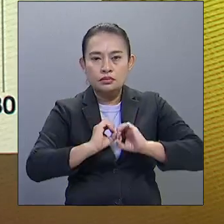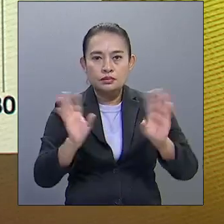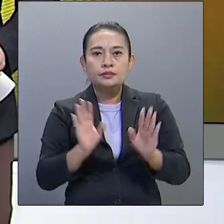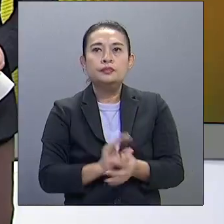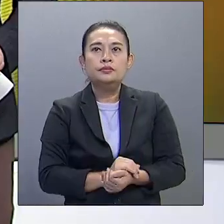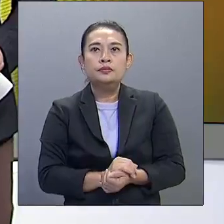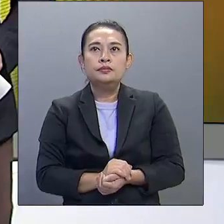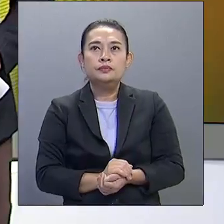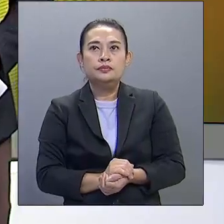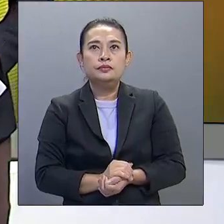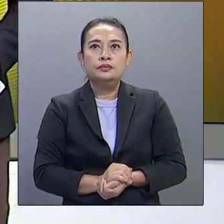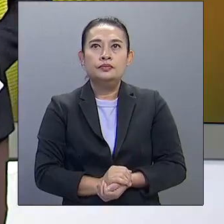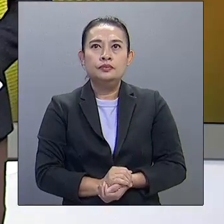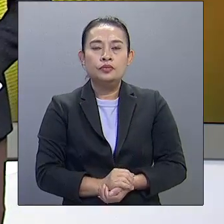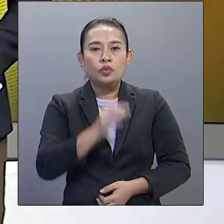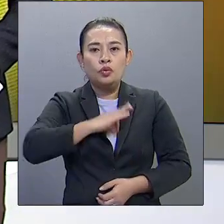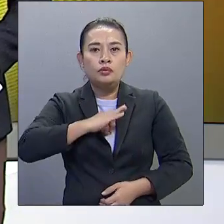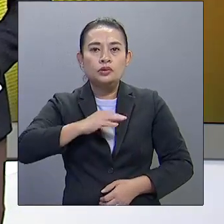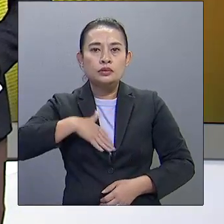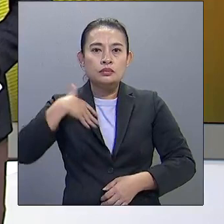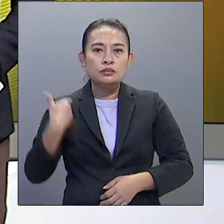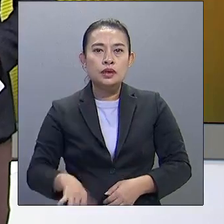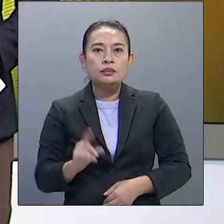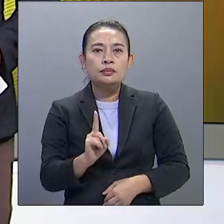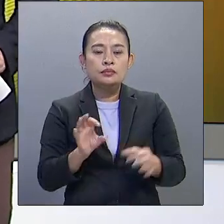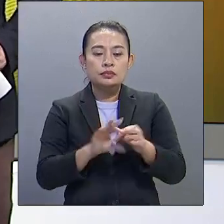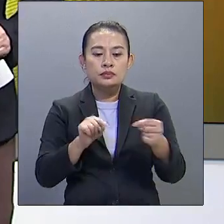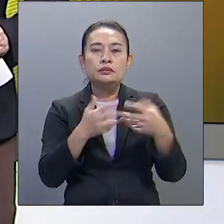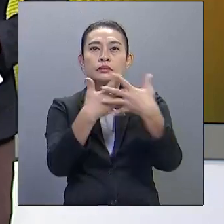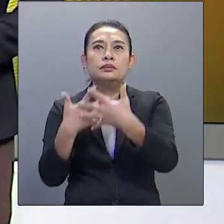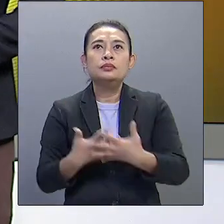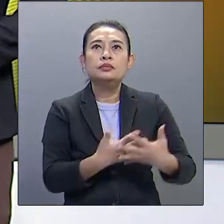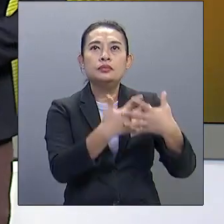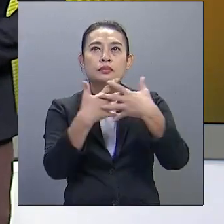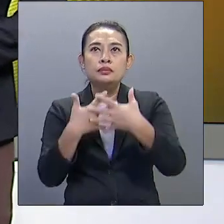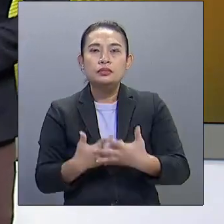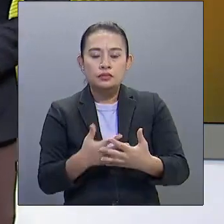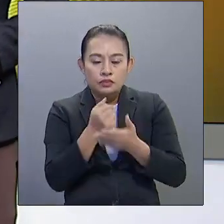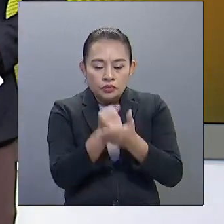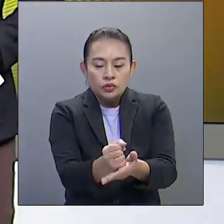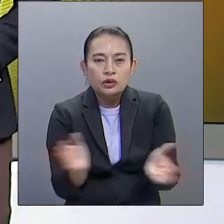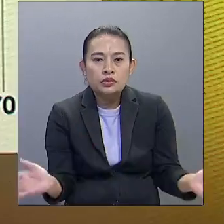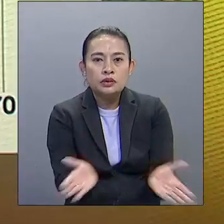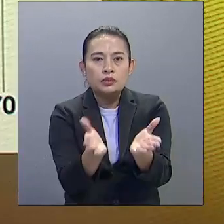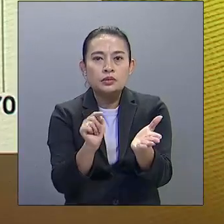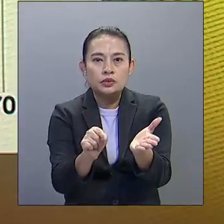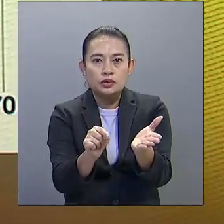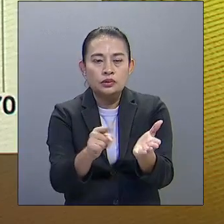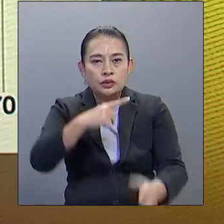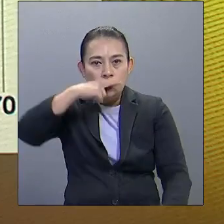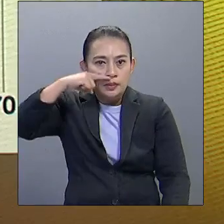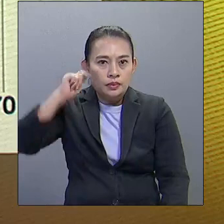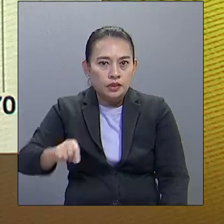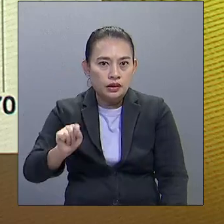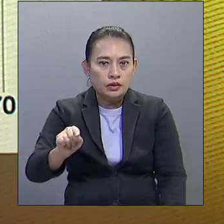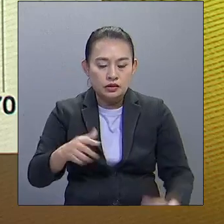คะรวมถึงความกังวลว่าการที่สหรัฐนะคะให้การสนับสนุนยูเครนเนี่ยอาจจะทำให้สหรัฐกระโดด